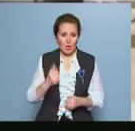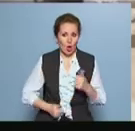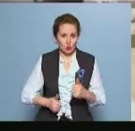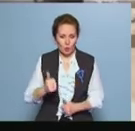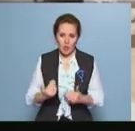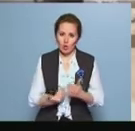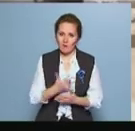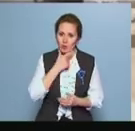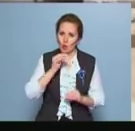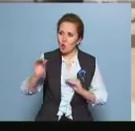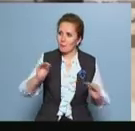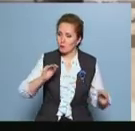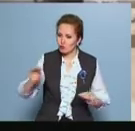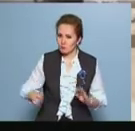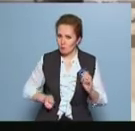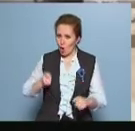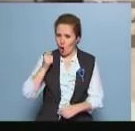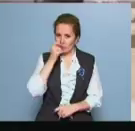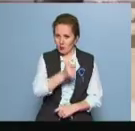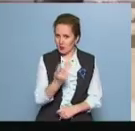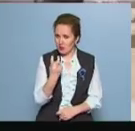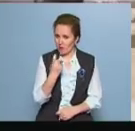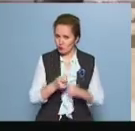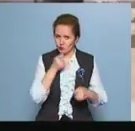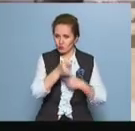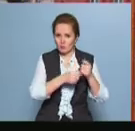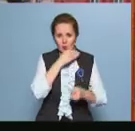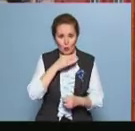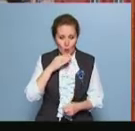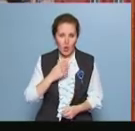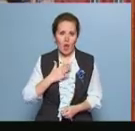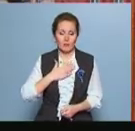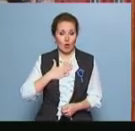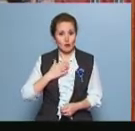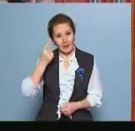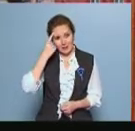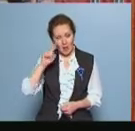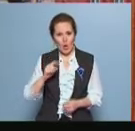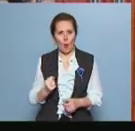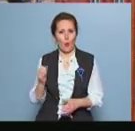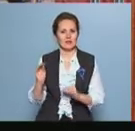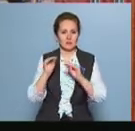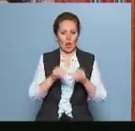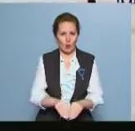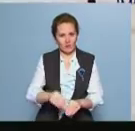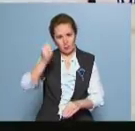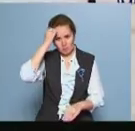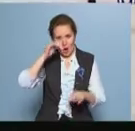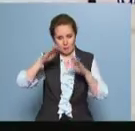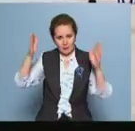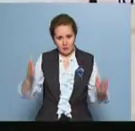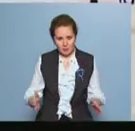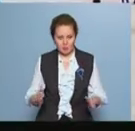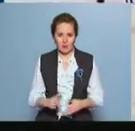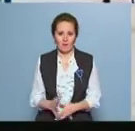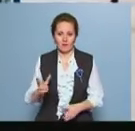Подано свыше 200 заявок практически со всех регионов страны. Наша идея – установить памятник в так называемом магистерском сквере ИжГТУ.